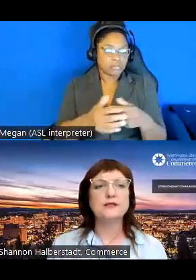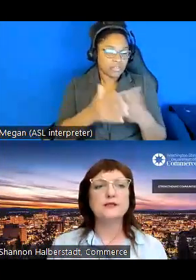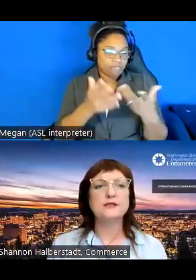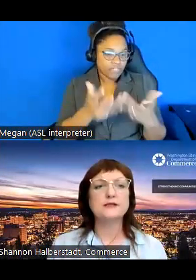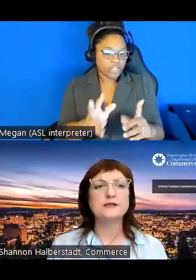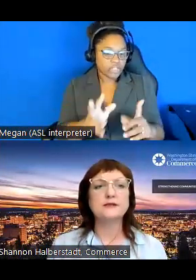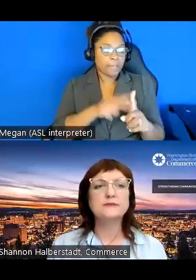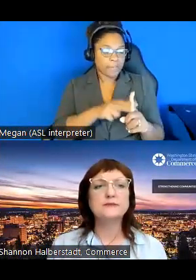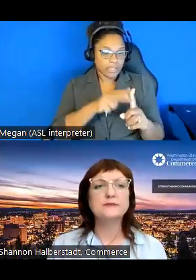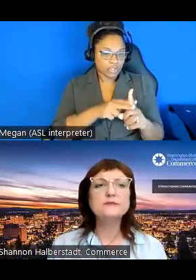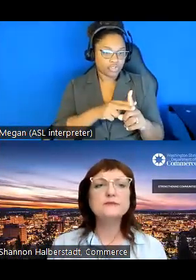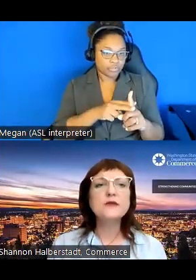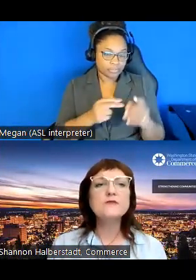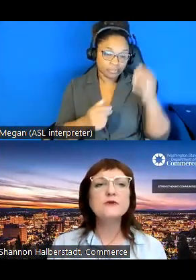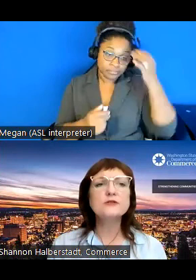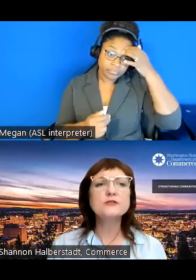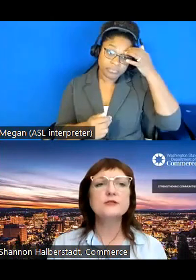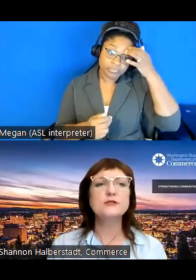이제 그